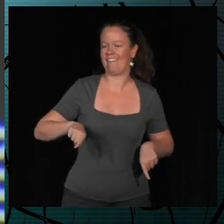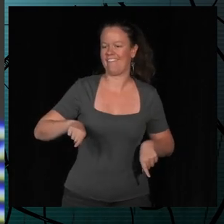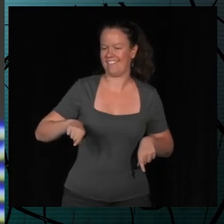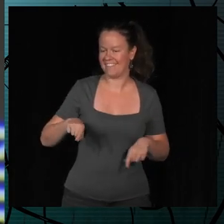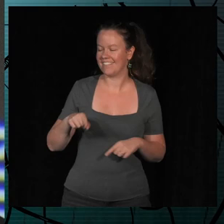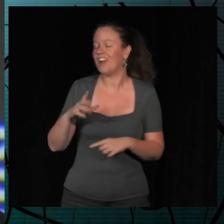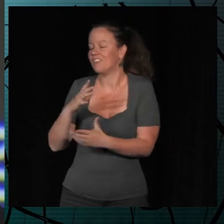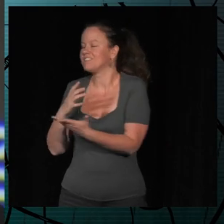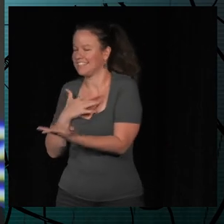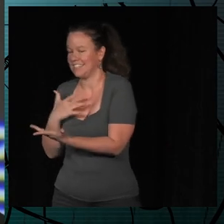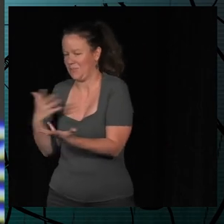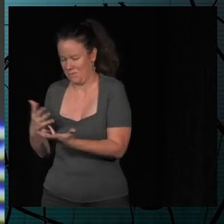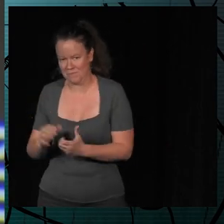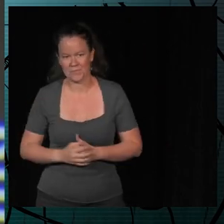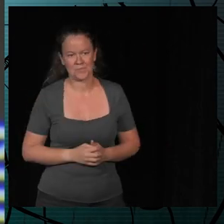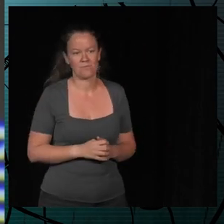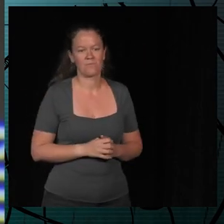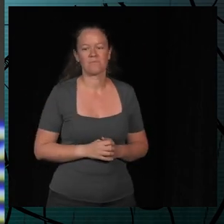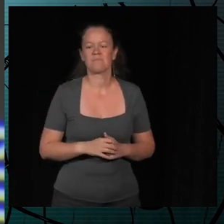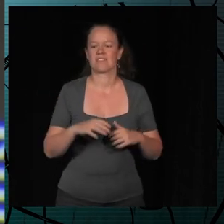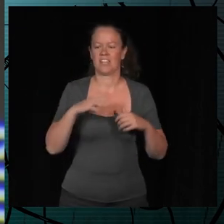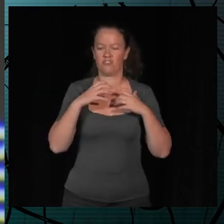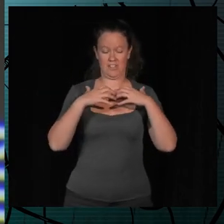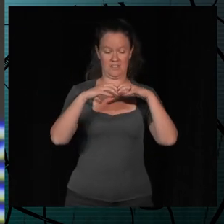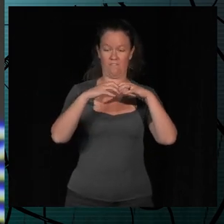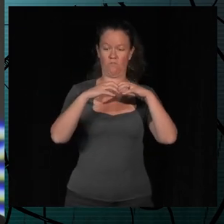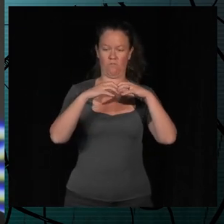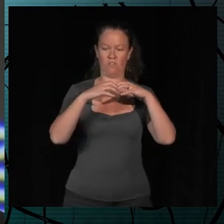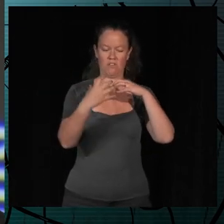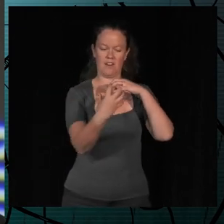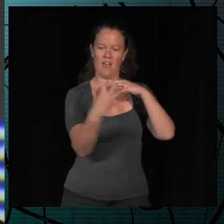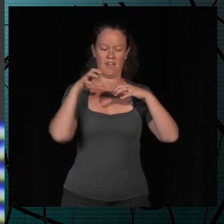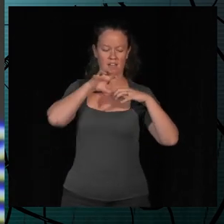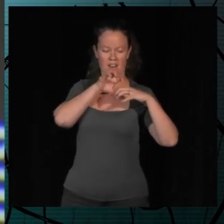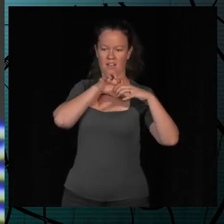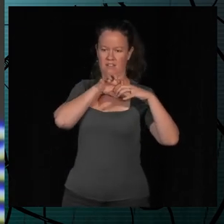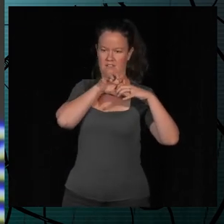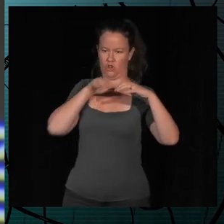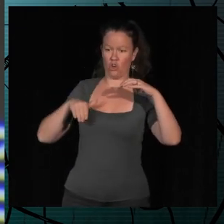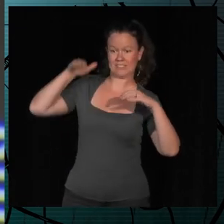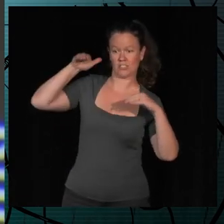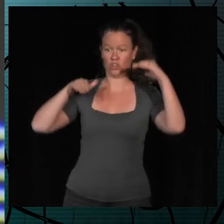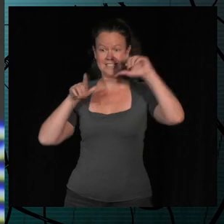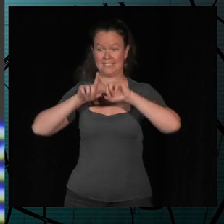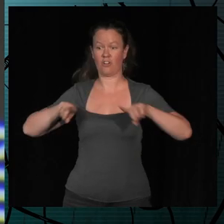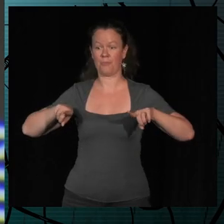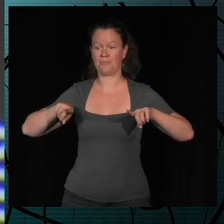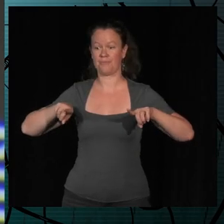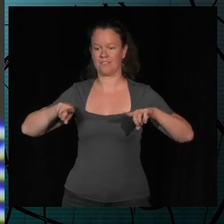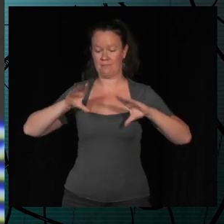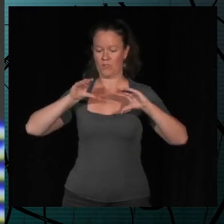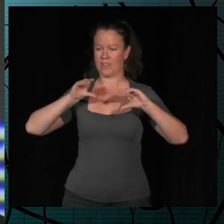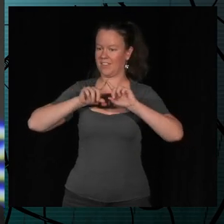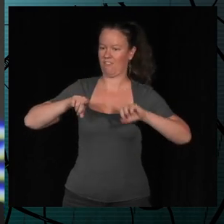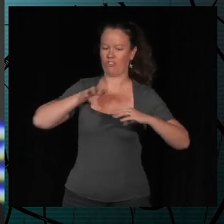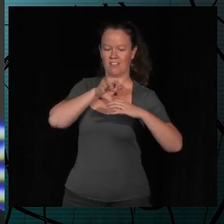des inconvénients d'abord la les parties postérieures et inférieur du crânne donc les les les régions cérébrales postérieur